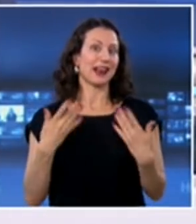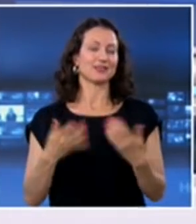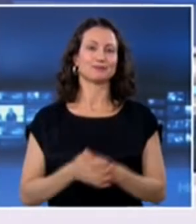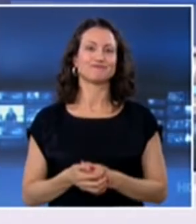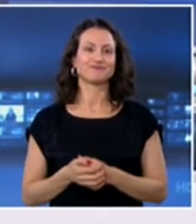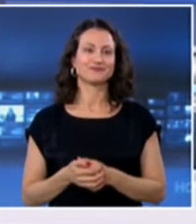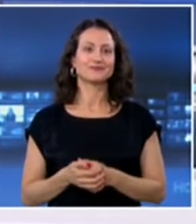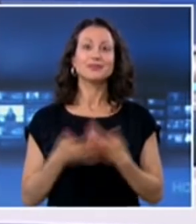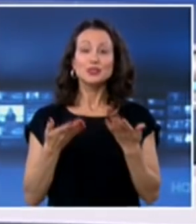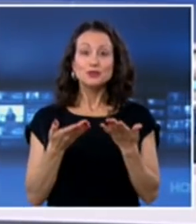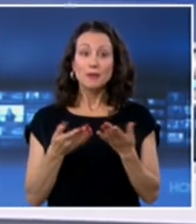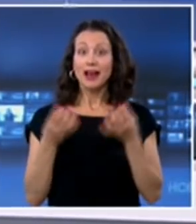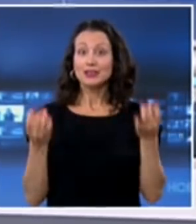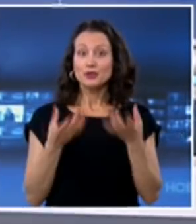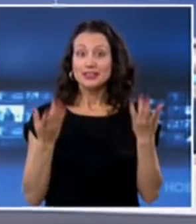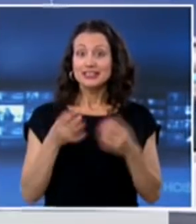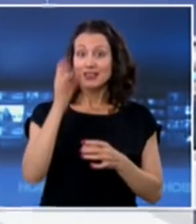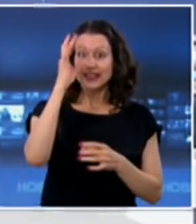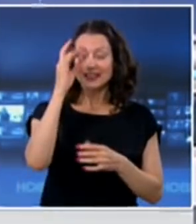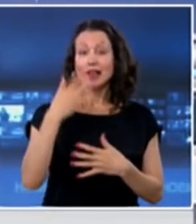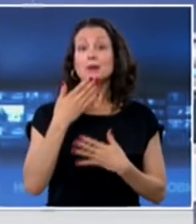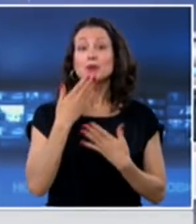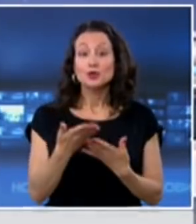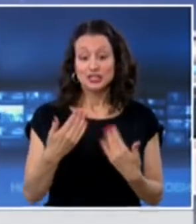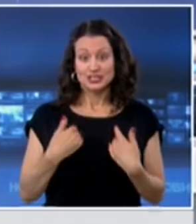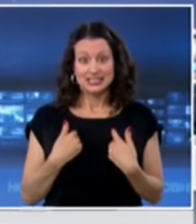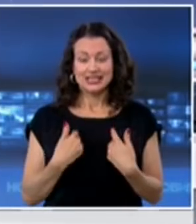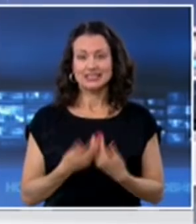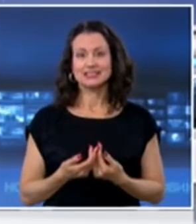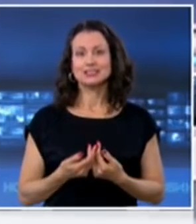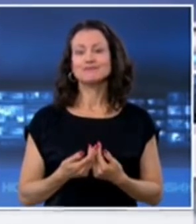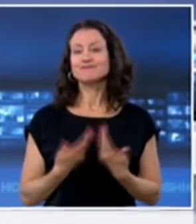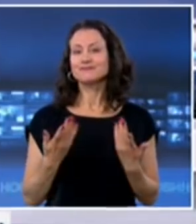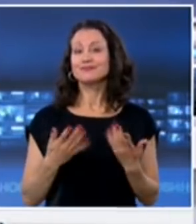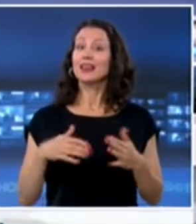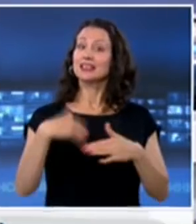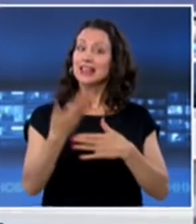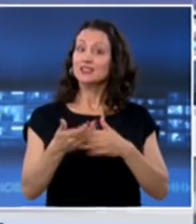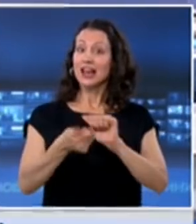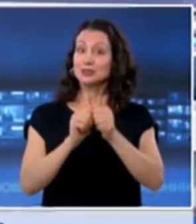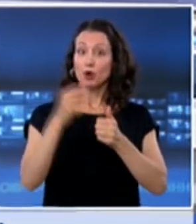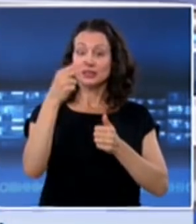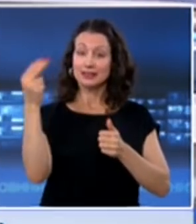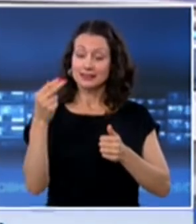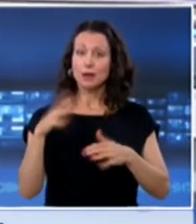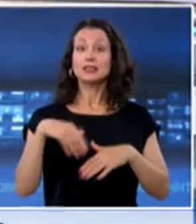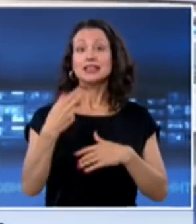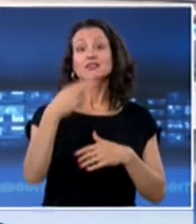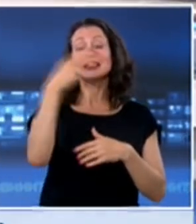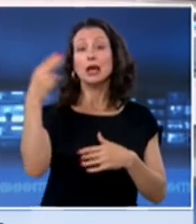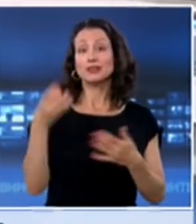Такива бяха новините в неделя. Благодарим ви, че ги научихте от нас. По Нова следват спортните теми, а след това темата на Нова.